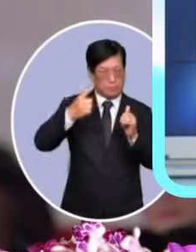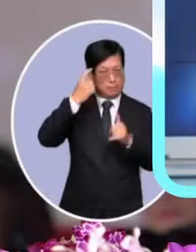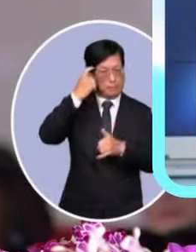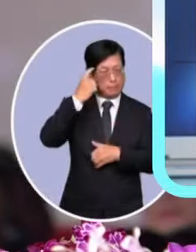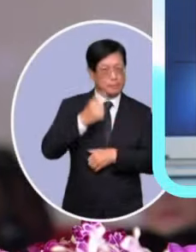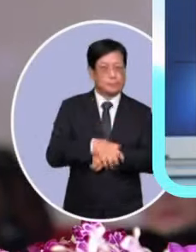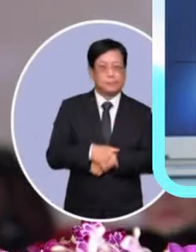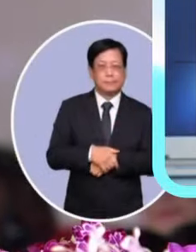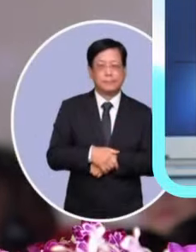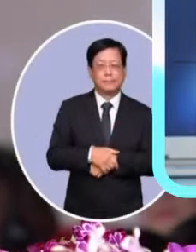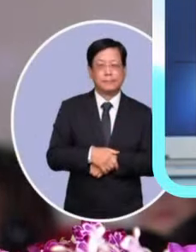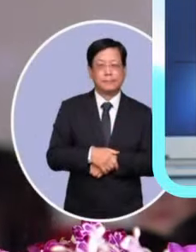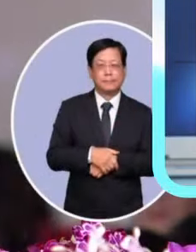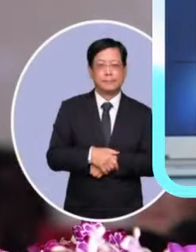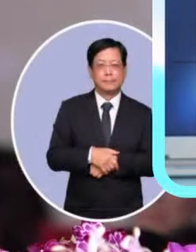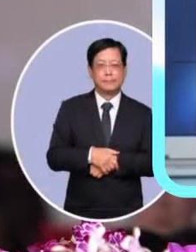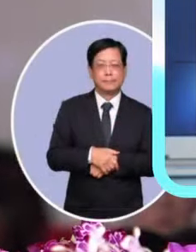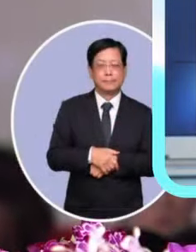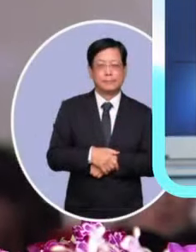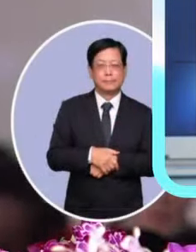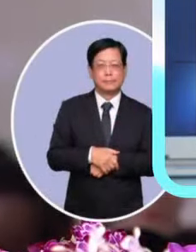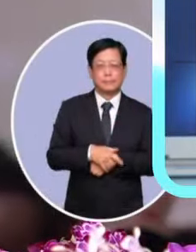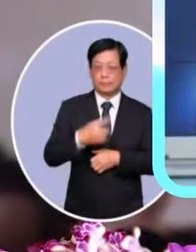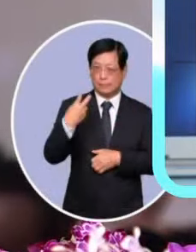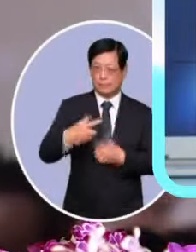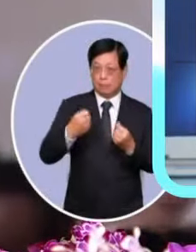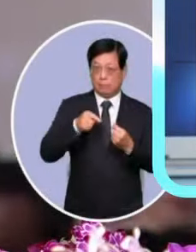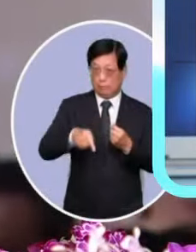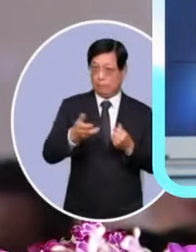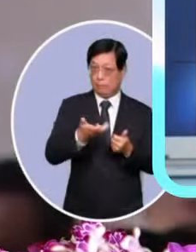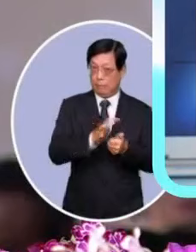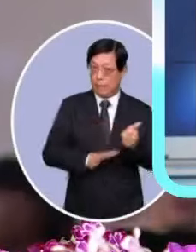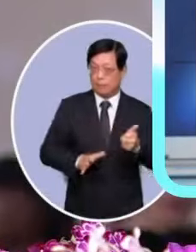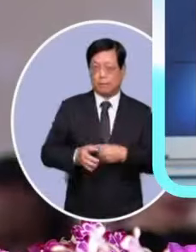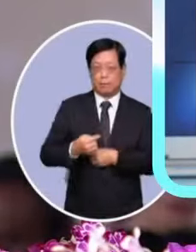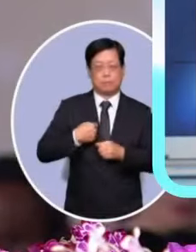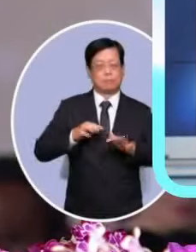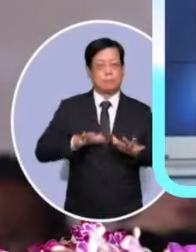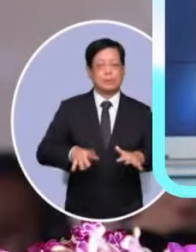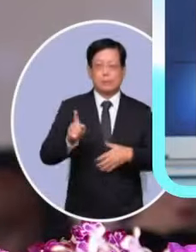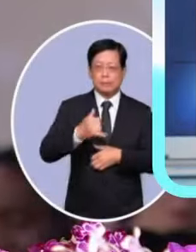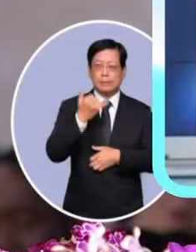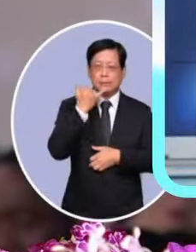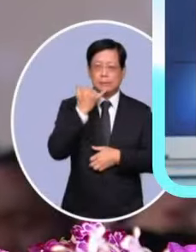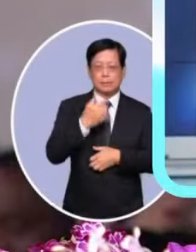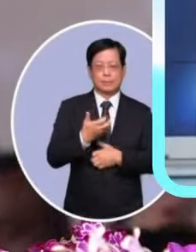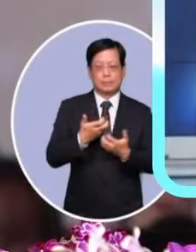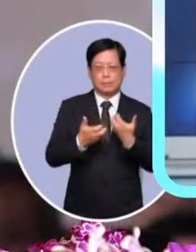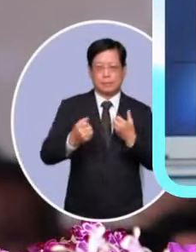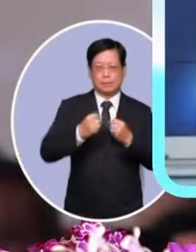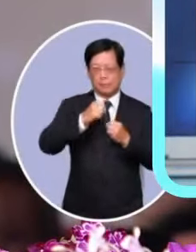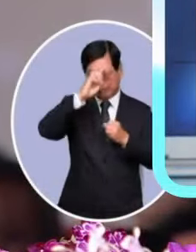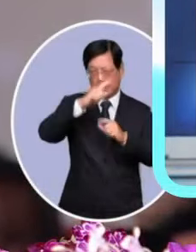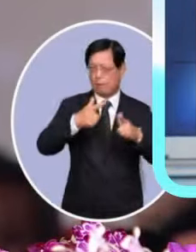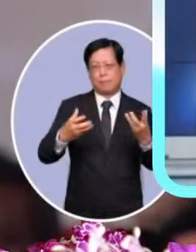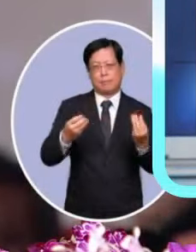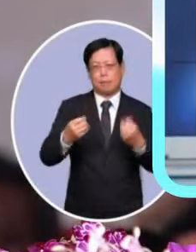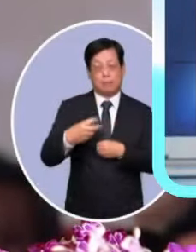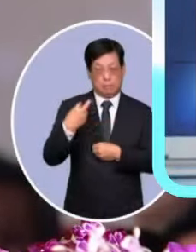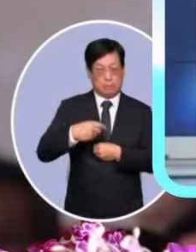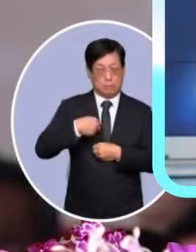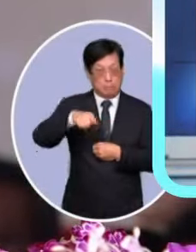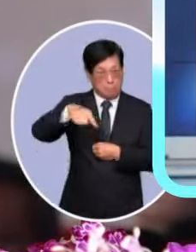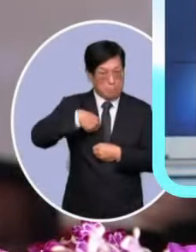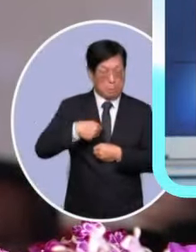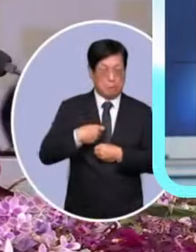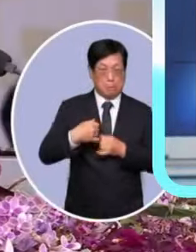别的路要做啊，比如说你为什么不讲啊？比如说土地税，你要课征土地税，